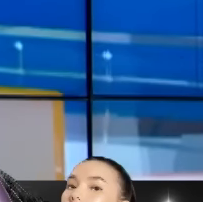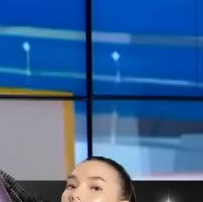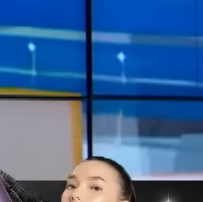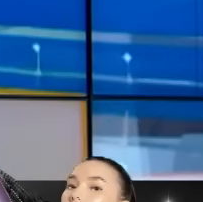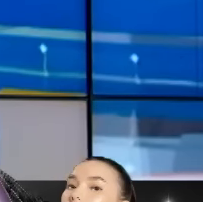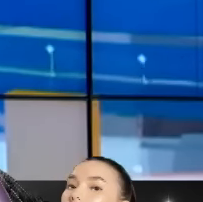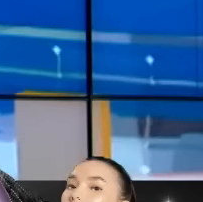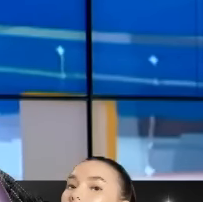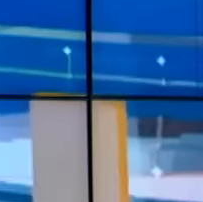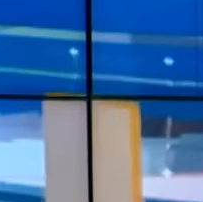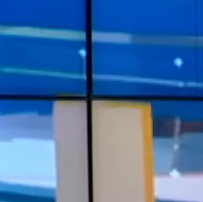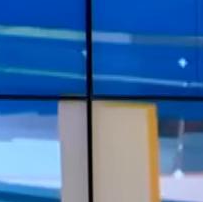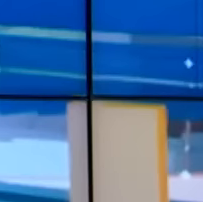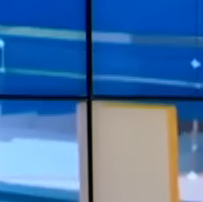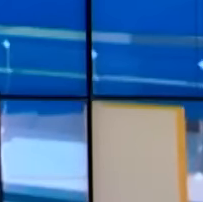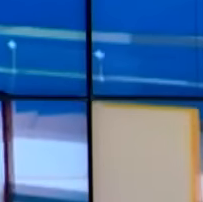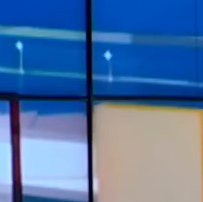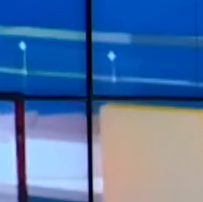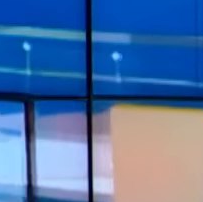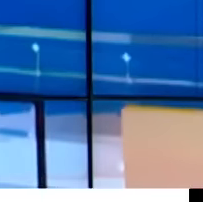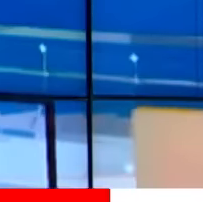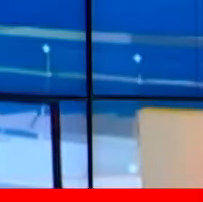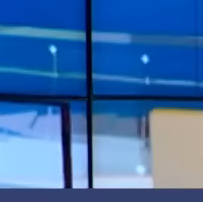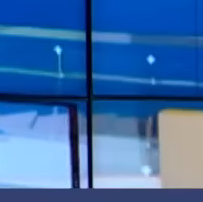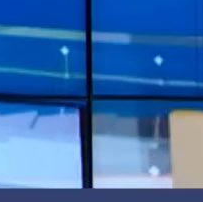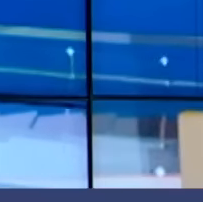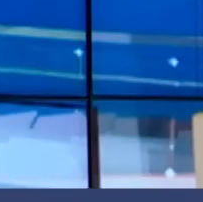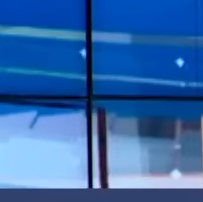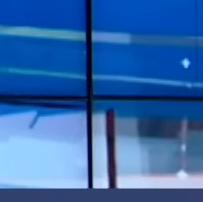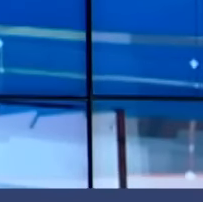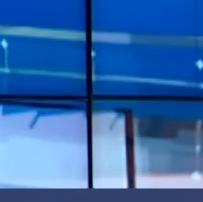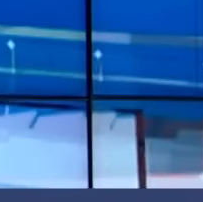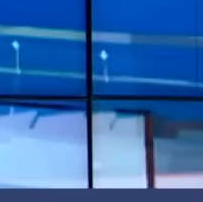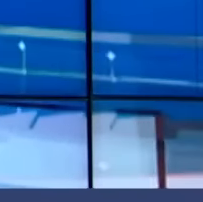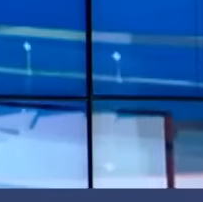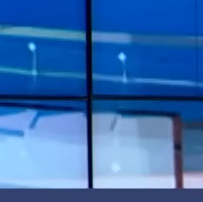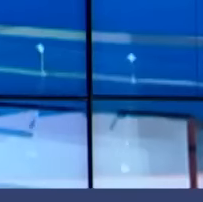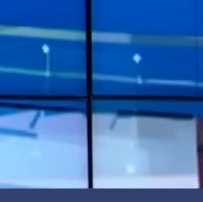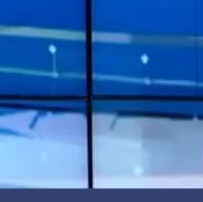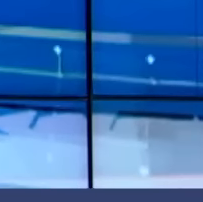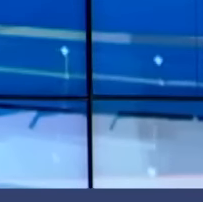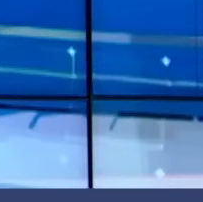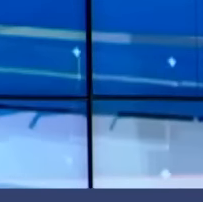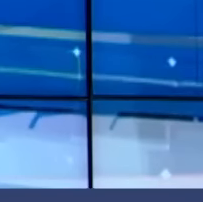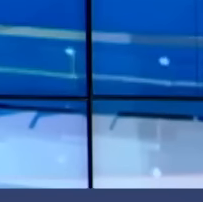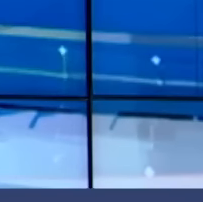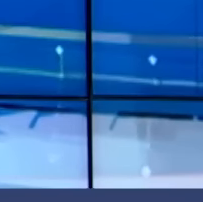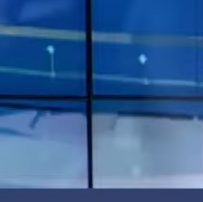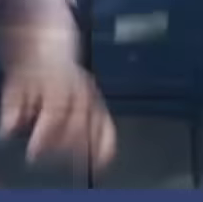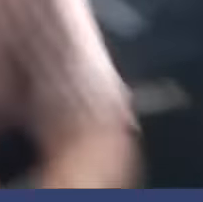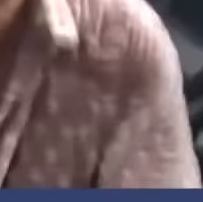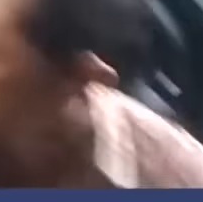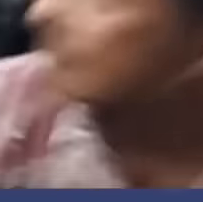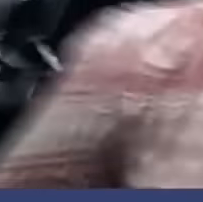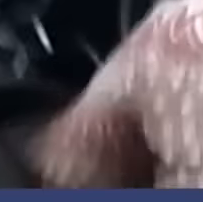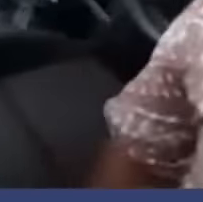bebas Gregorius Ronald Tanur. Mahkamah Agung memutuskan vonis bebas Ronald Tanur dibatalkan.